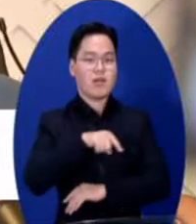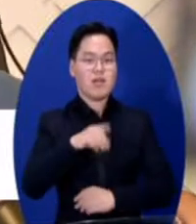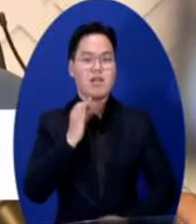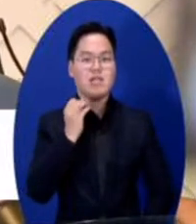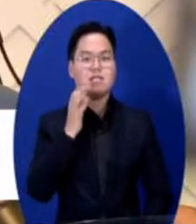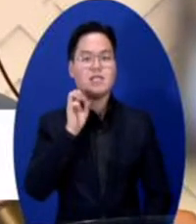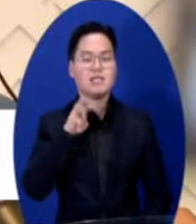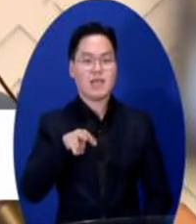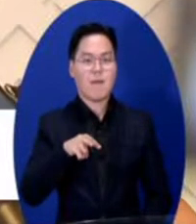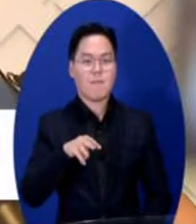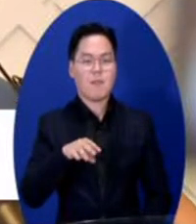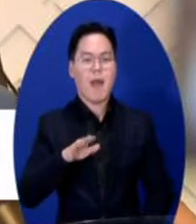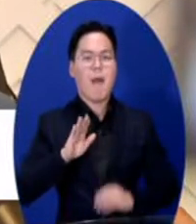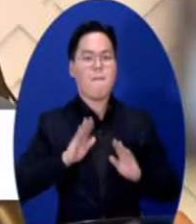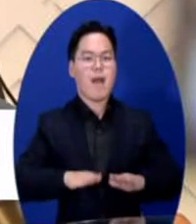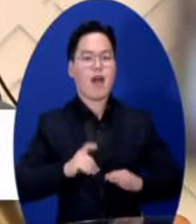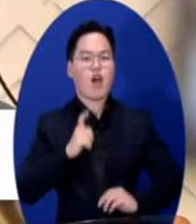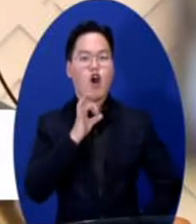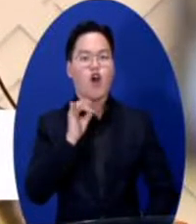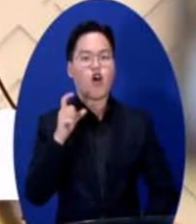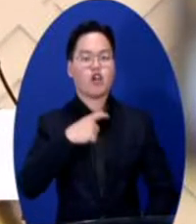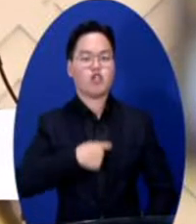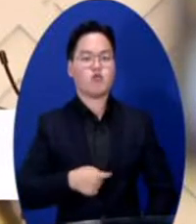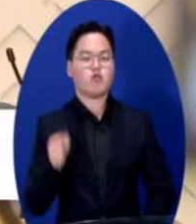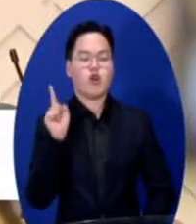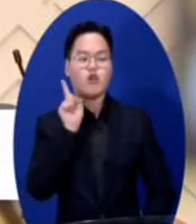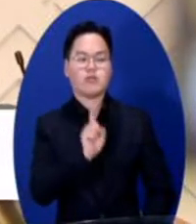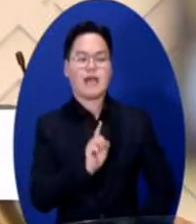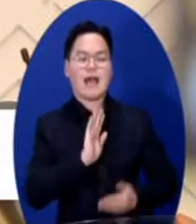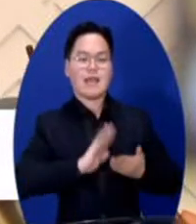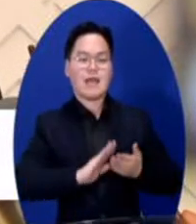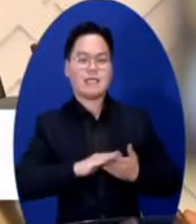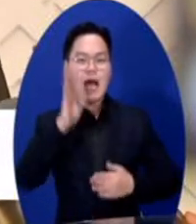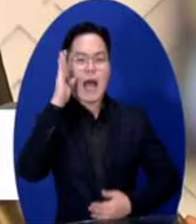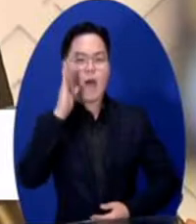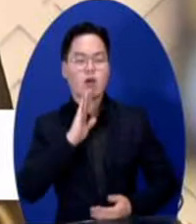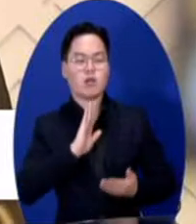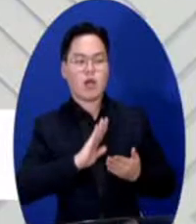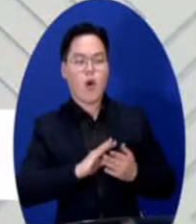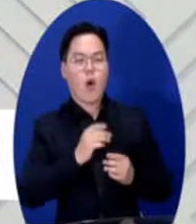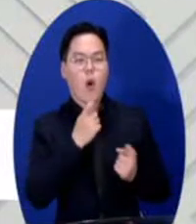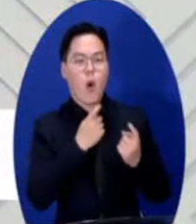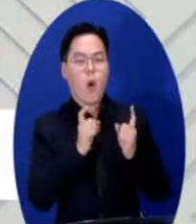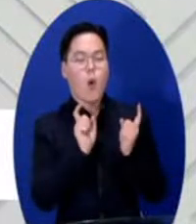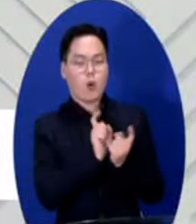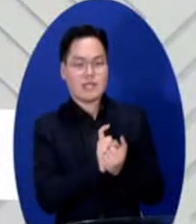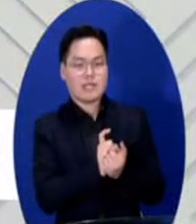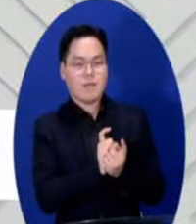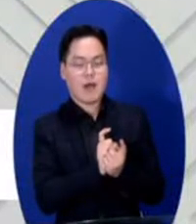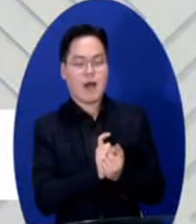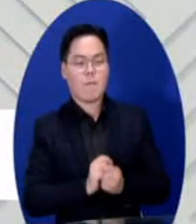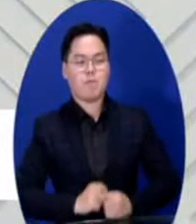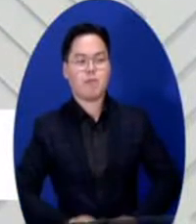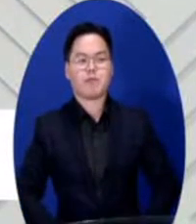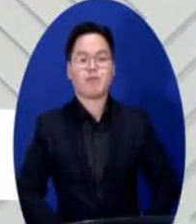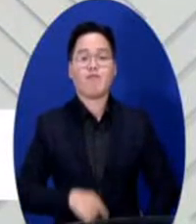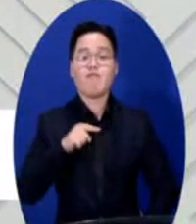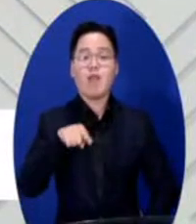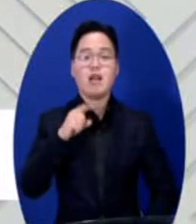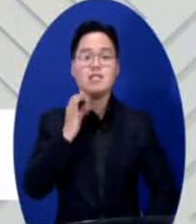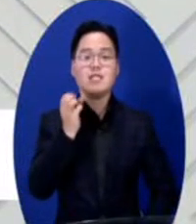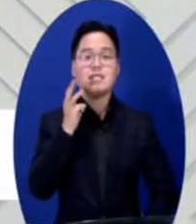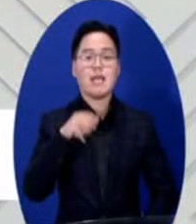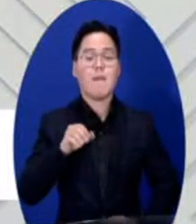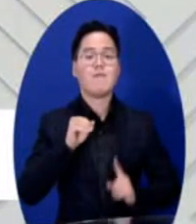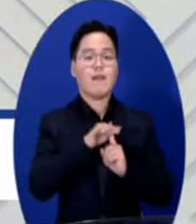байна гэдгийг бол бид нэг банк орны гишүүдийн зүгээс очиж танилцсан. Үр дүнг нь арс эцэгчүүдтэй уулзсан, багш нартай уулзсан. Хэрвээ одоо энэ систем нэвтрчвэл